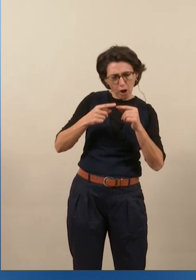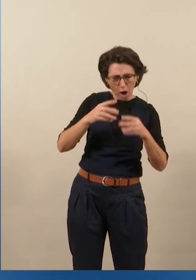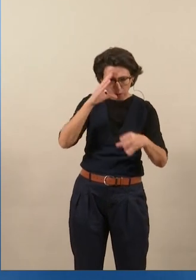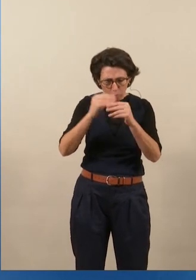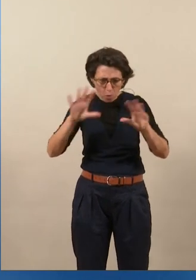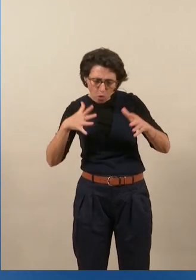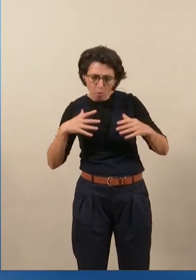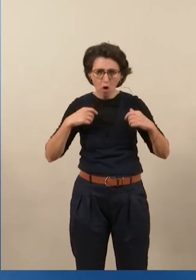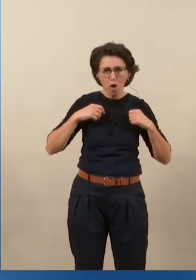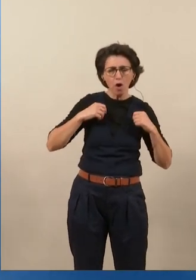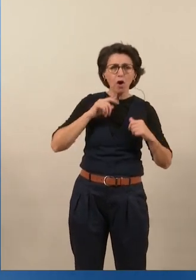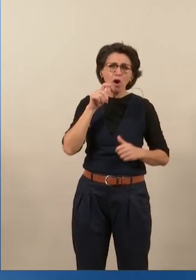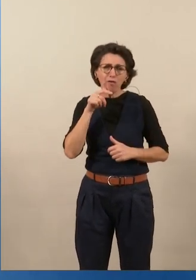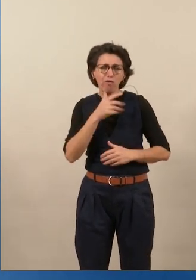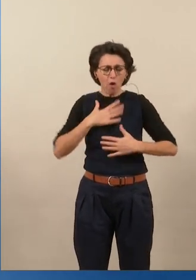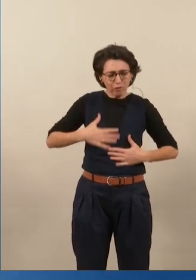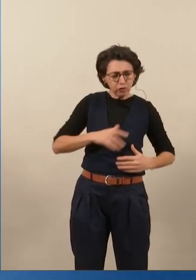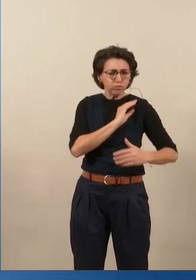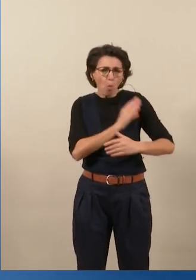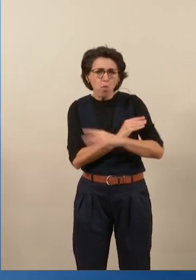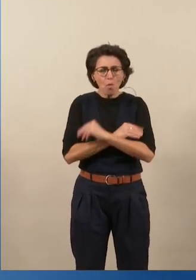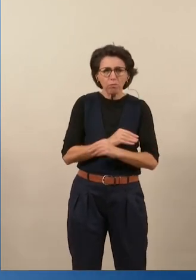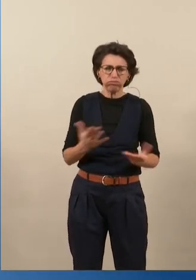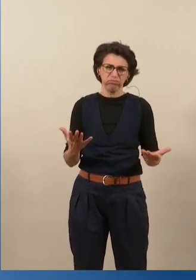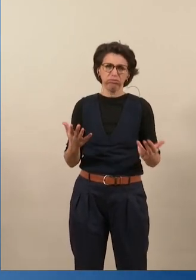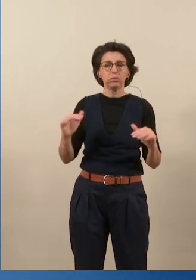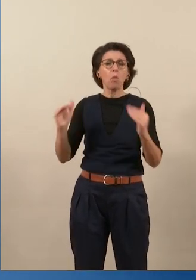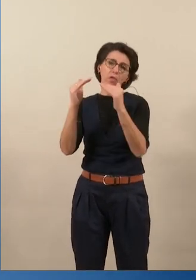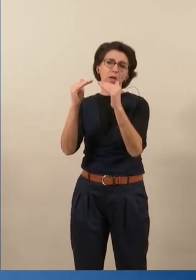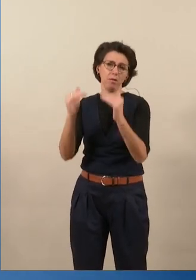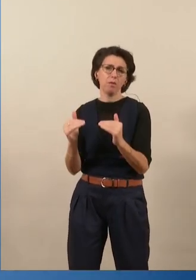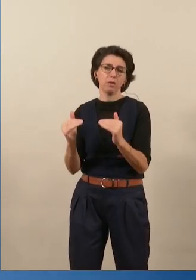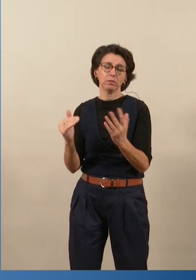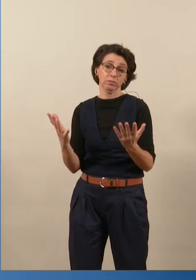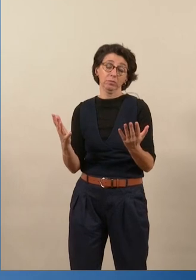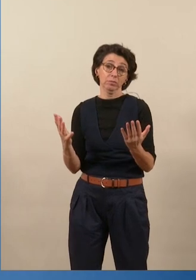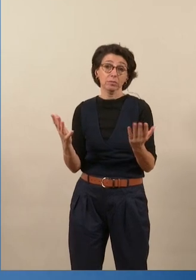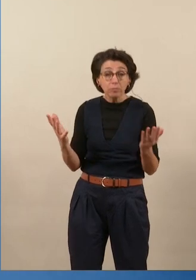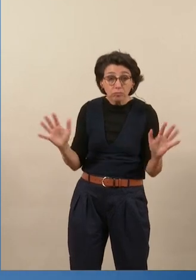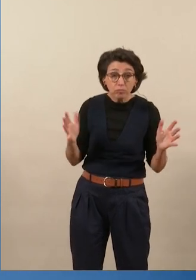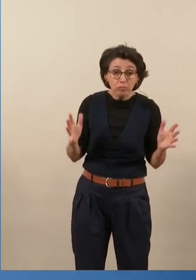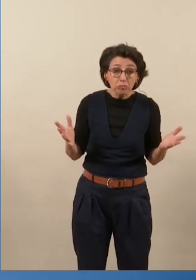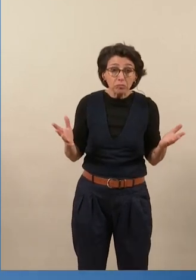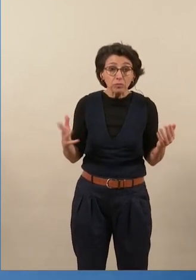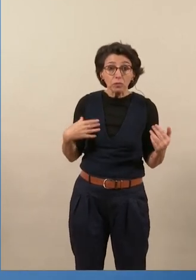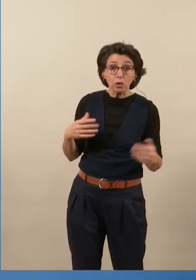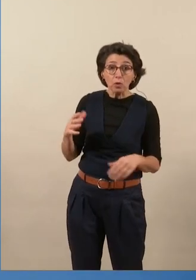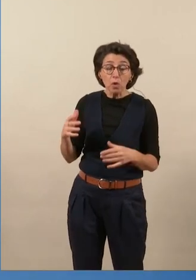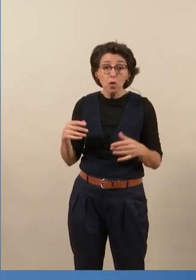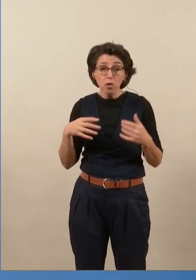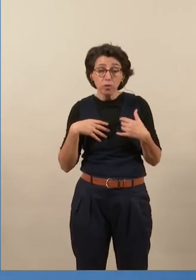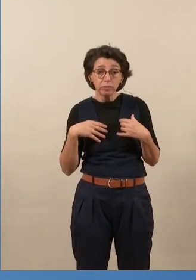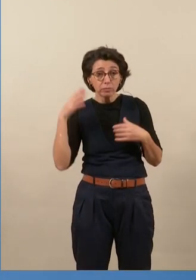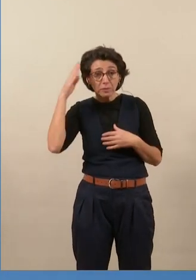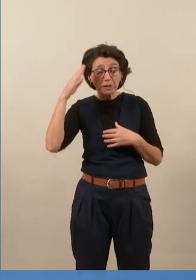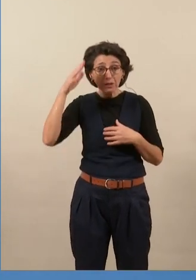physiques et sur la sécurité en montagne quand même de la basse montagne quoi je sais pas c'est peut-être dans le cas où l' tomberait né àné avec un Yeti je ne sais